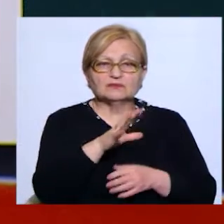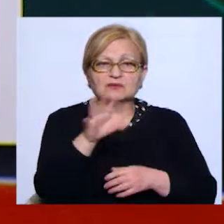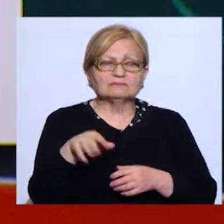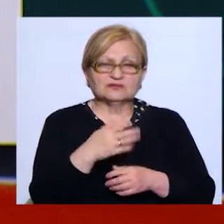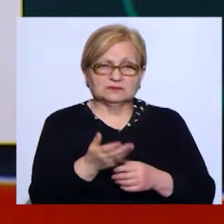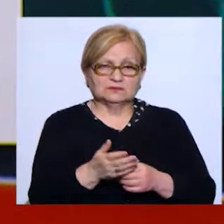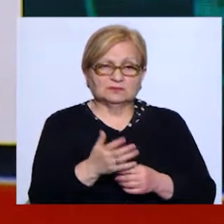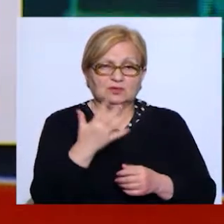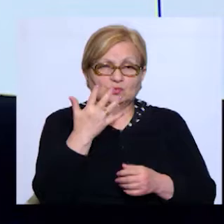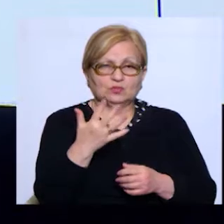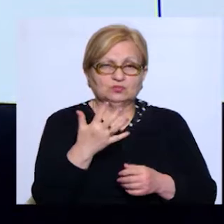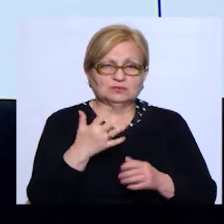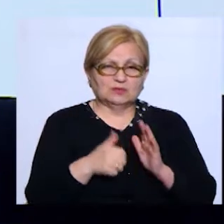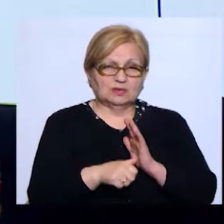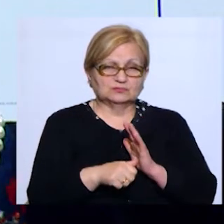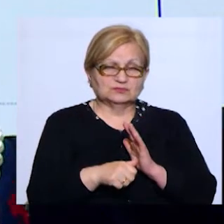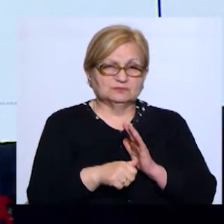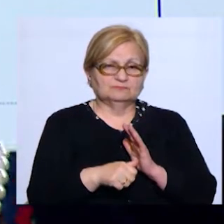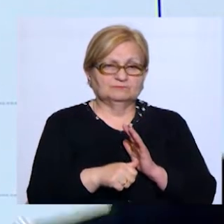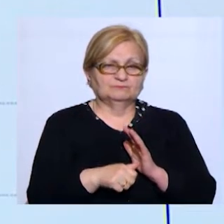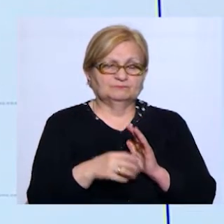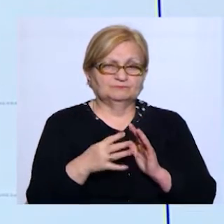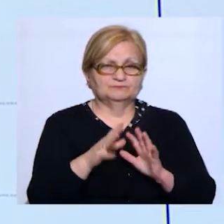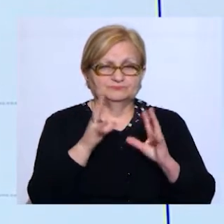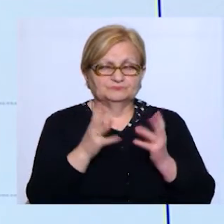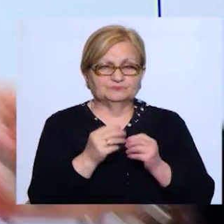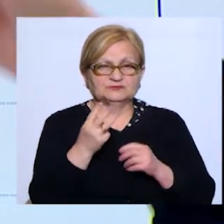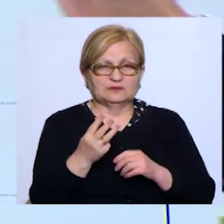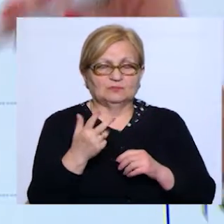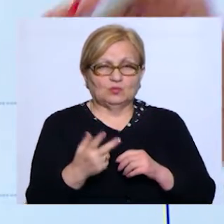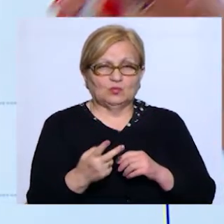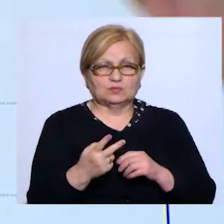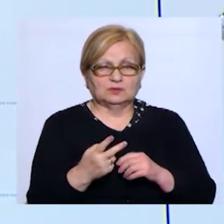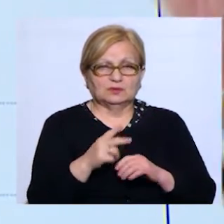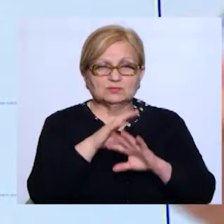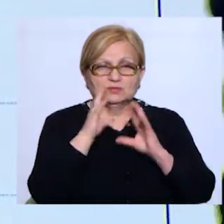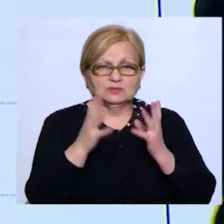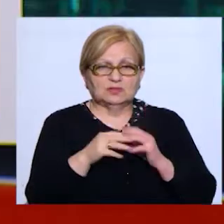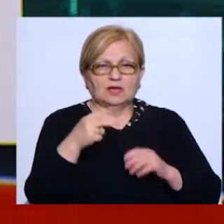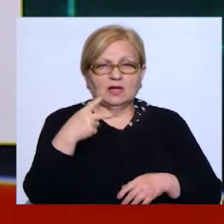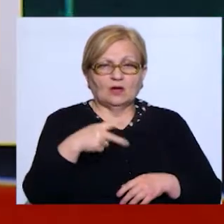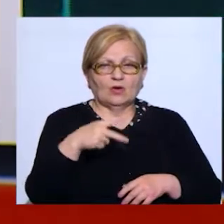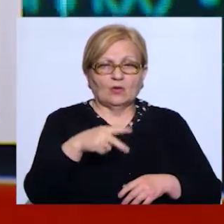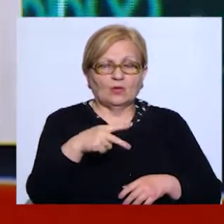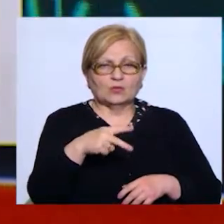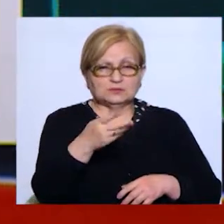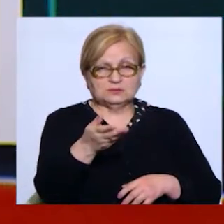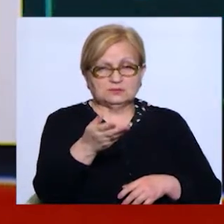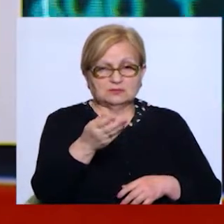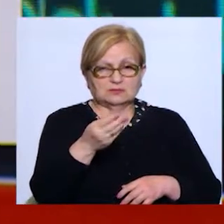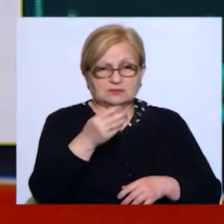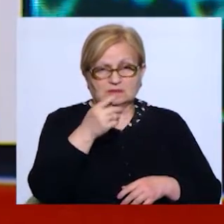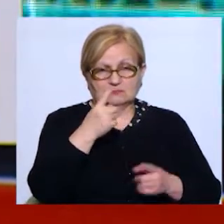მონაცემი გვაქვს. 5 6 4 3 2, ხო? ესე იგი სულ არის 20 მონაცემი გვაქვს, ხო?